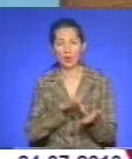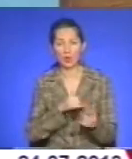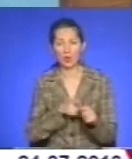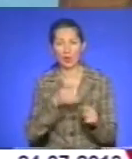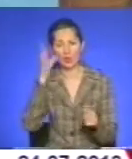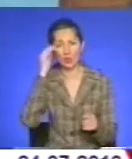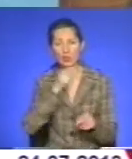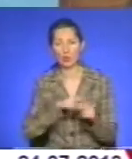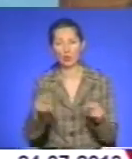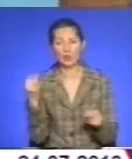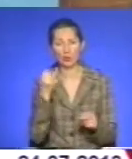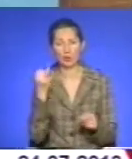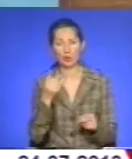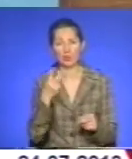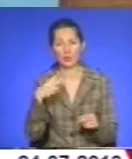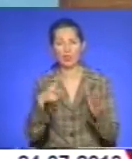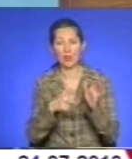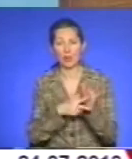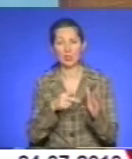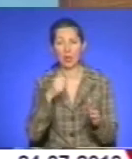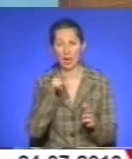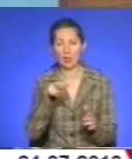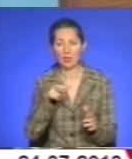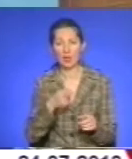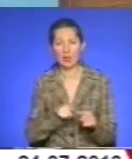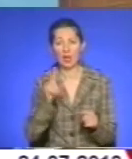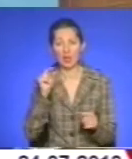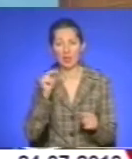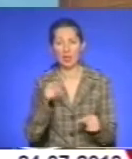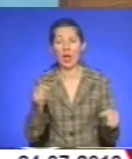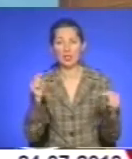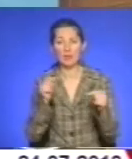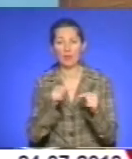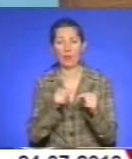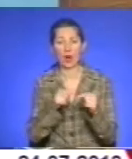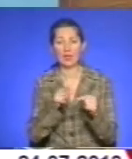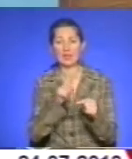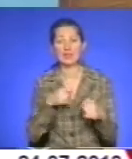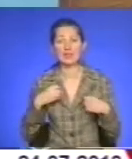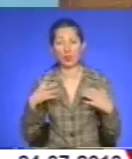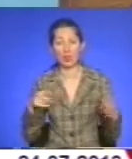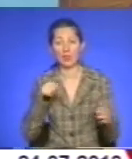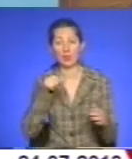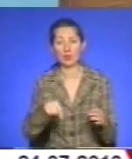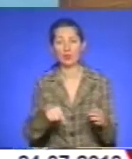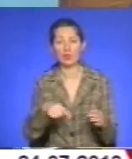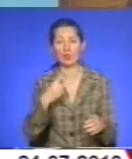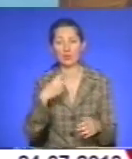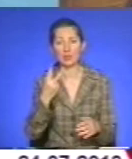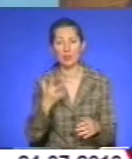припадає на 28 липня цього року. І ця дата символічно співпала із святкуванням